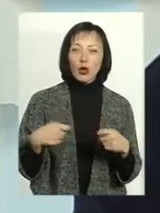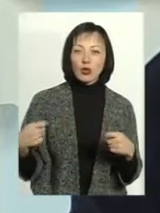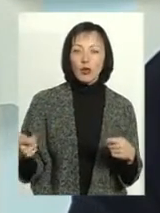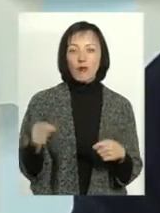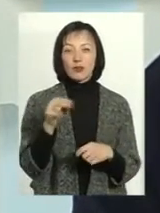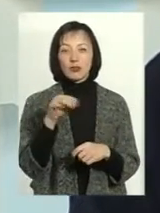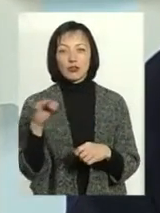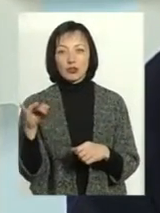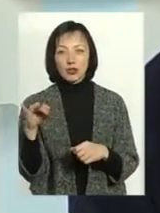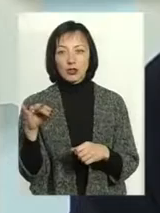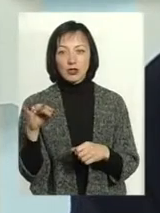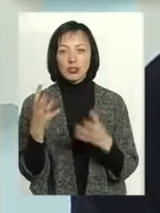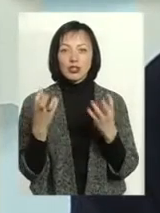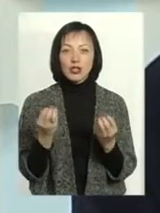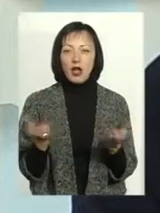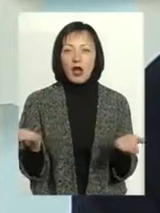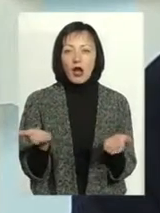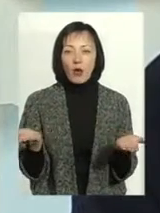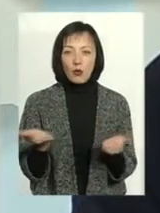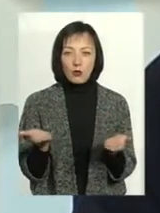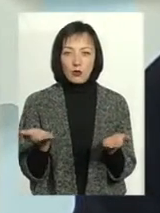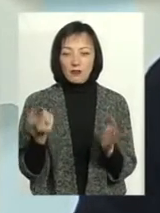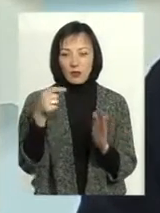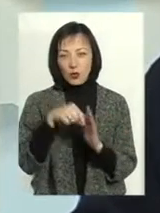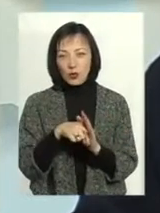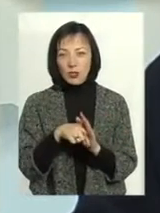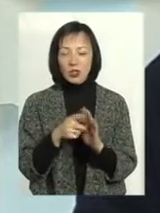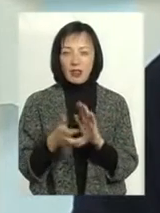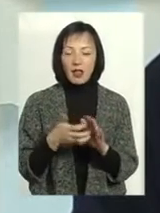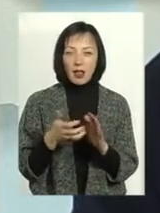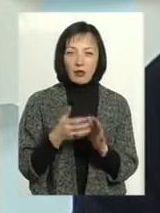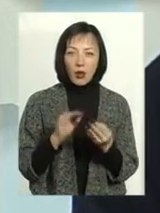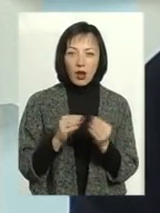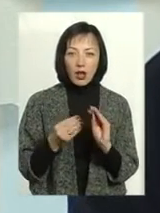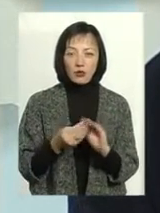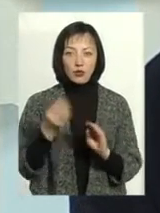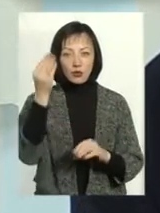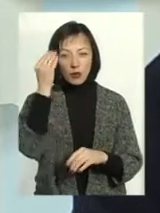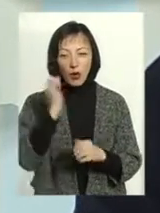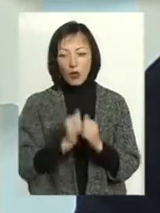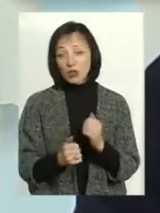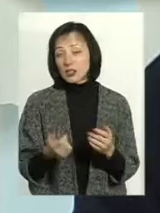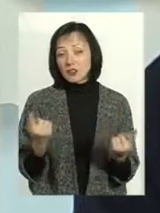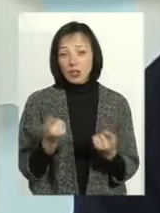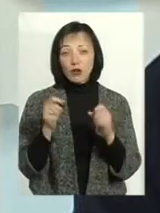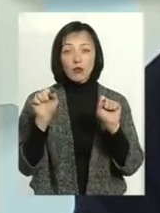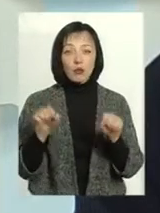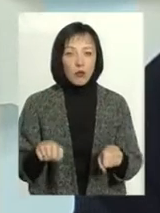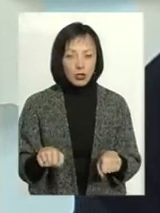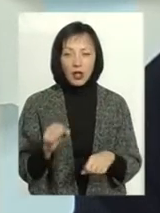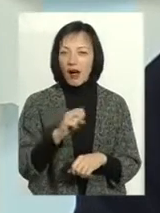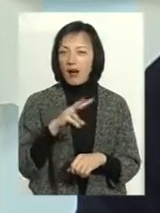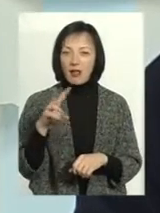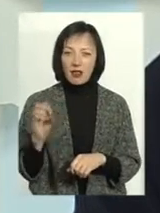забюрократизованість, ще якусь внутрішні там недоречності з точки зору кожного, звичайно, що можна.